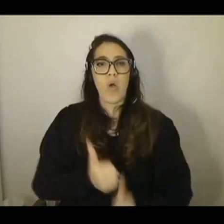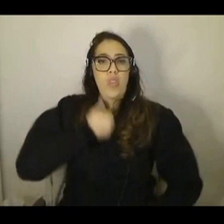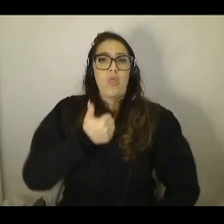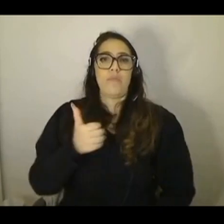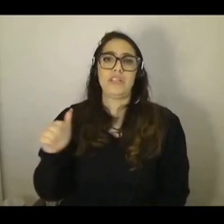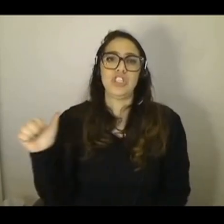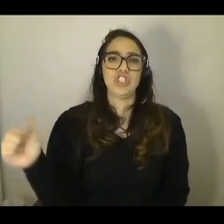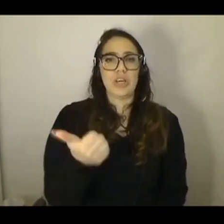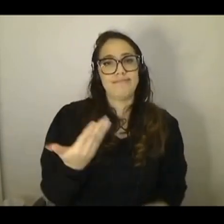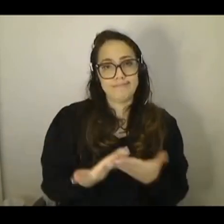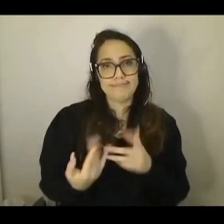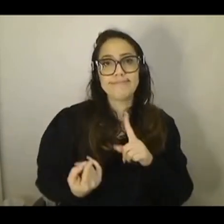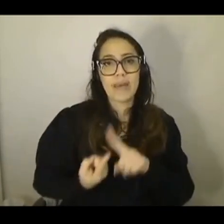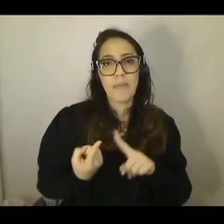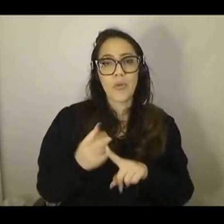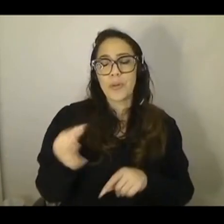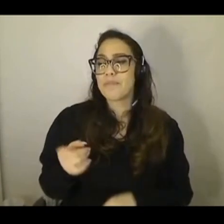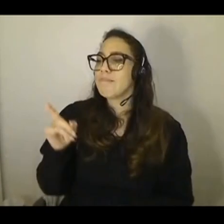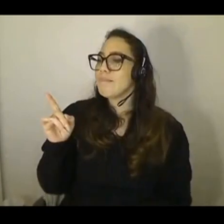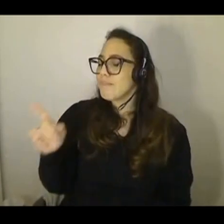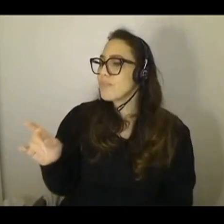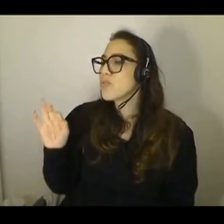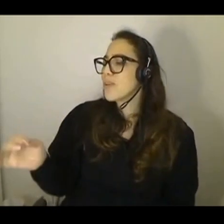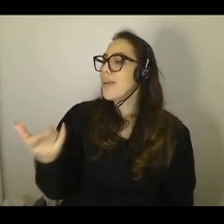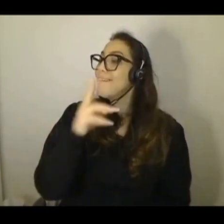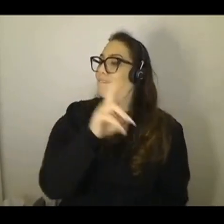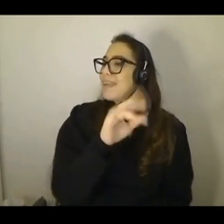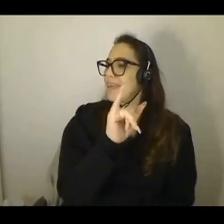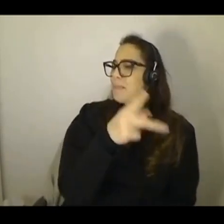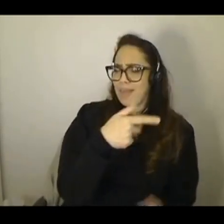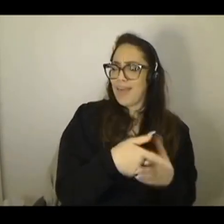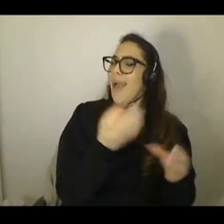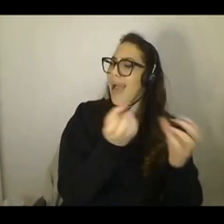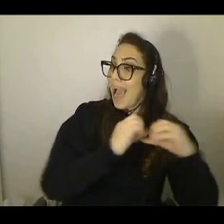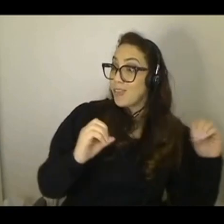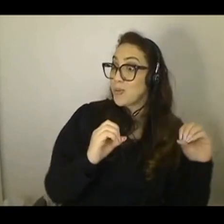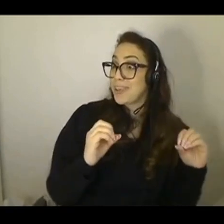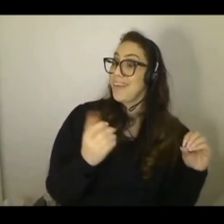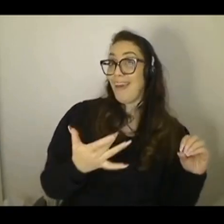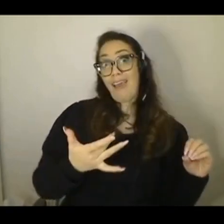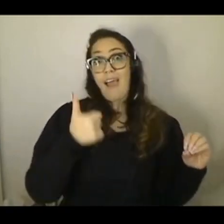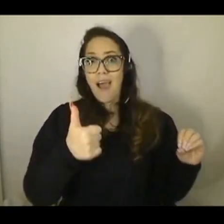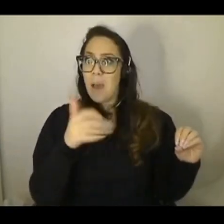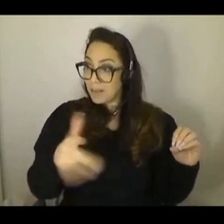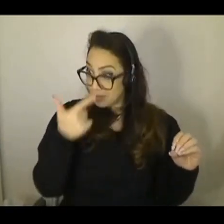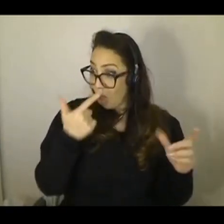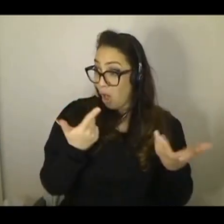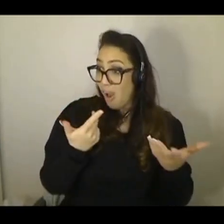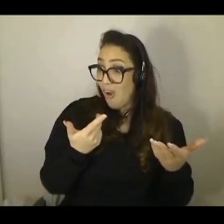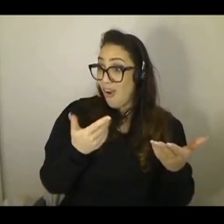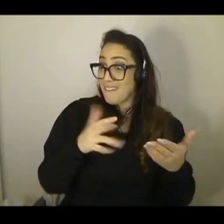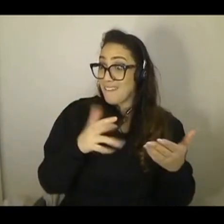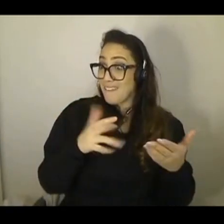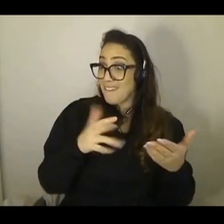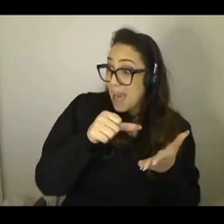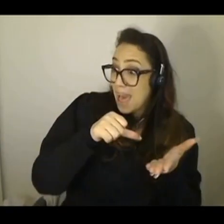sur le chat, on se réjouit du fait que VIP soit gratuit. Est-ce que c'est une situation qui va rester? Est-ce que c'est temporaire? Ah non, non, non, l'application sera gratuite maintenant,